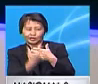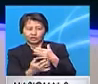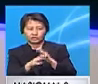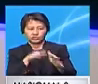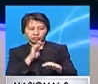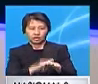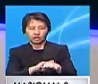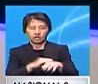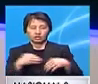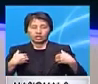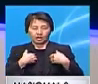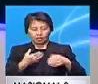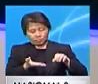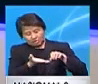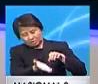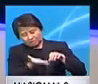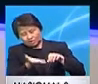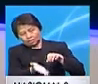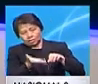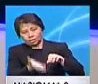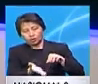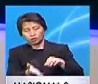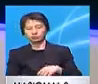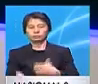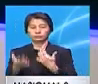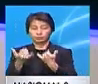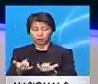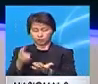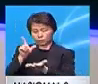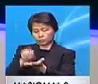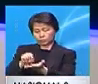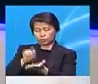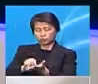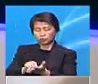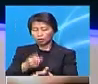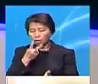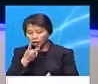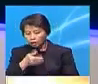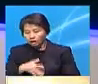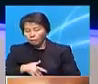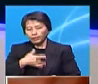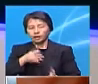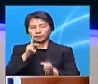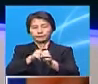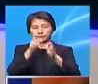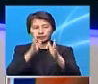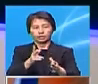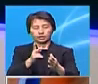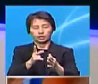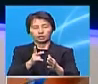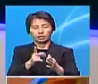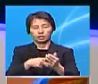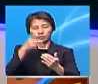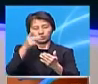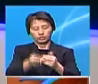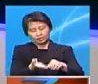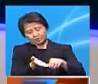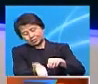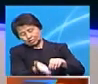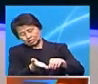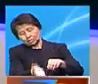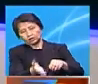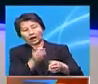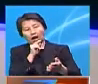ketika haiwan ternakan itu disembelih. Ya. Wartawan Firdaus Mukhtar menyelami perasaan para peserta dalam program Sembelihan Halalan